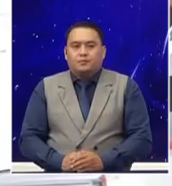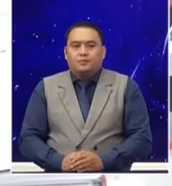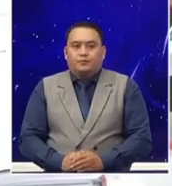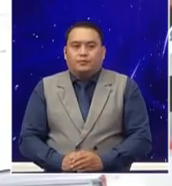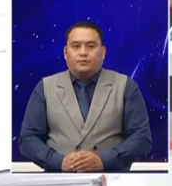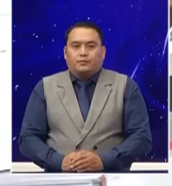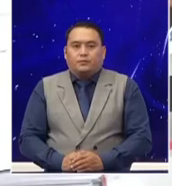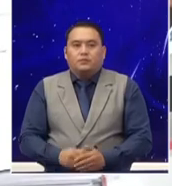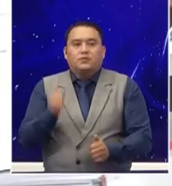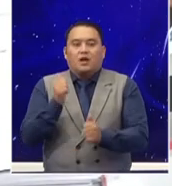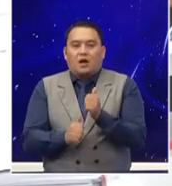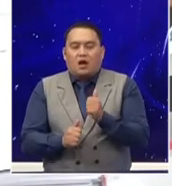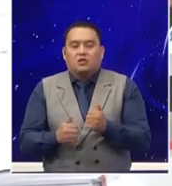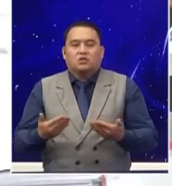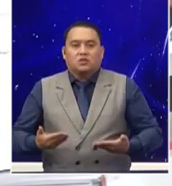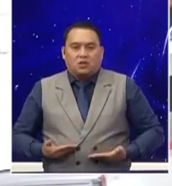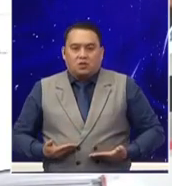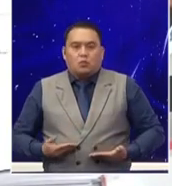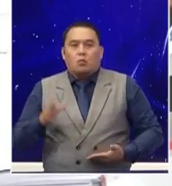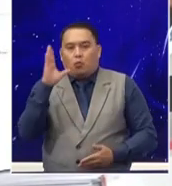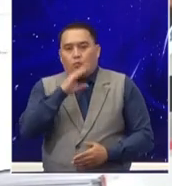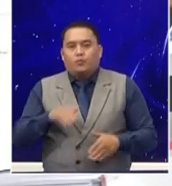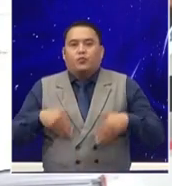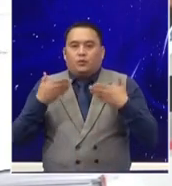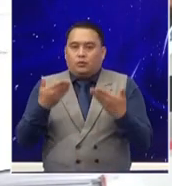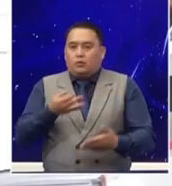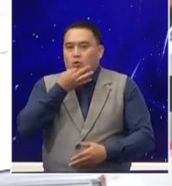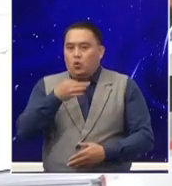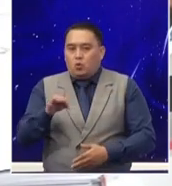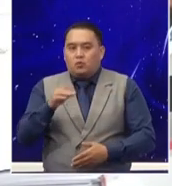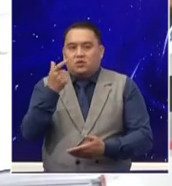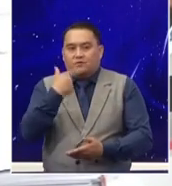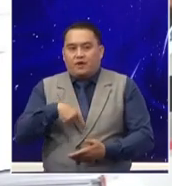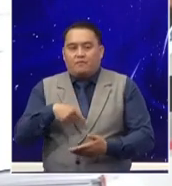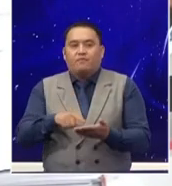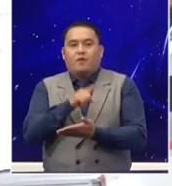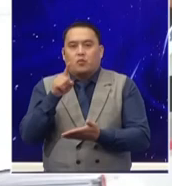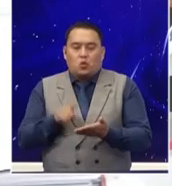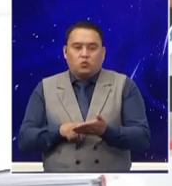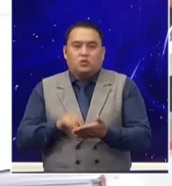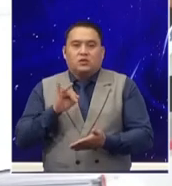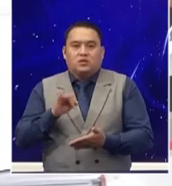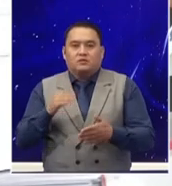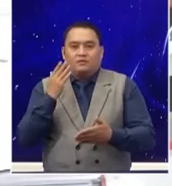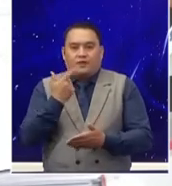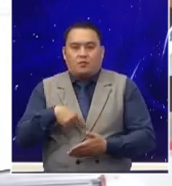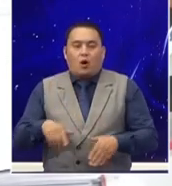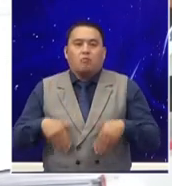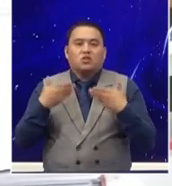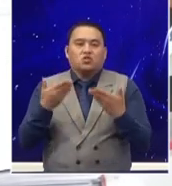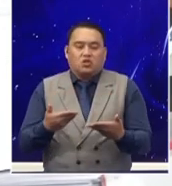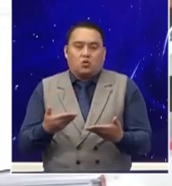Каждый житель района в режиме реального времени может обратиться по любому своему направлению и также своему обращению